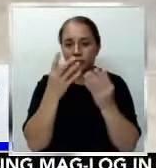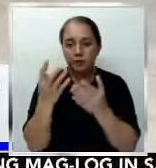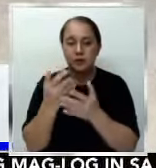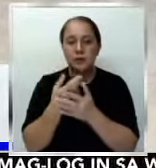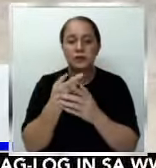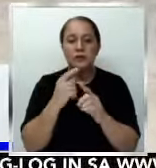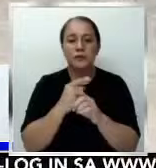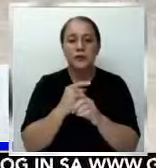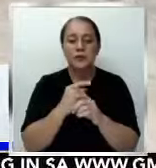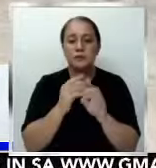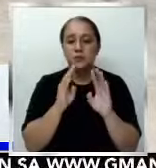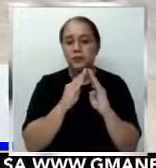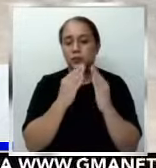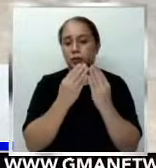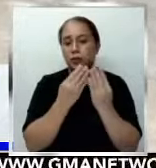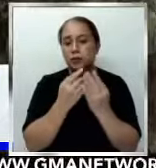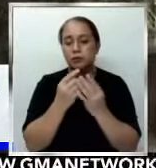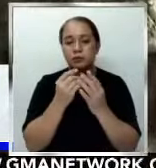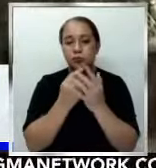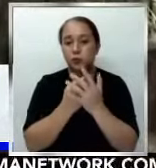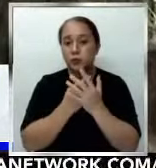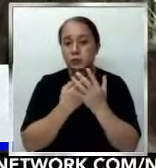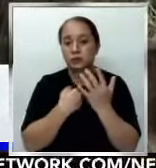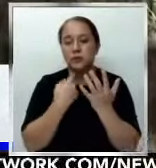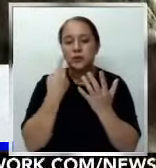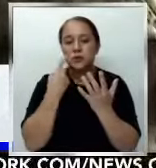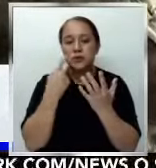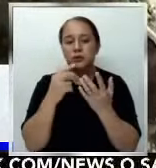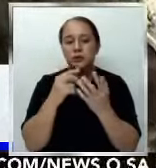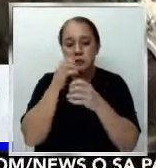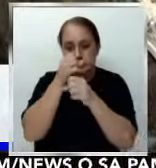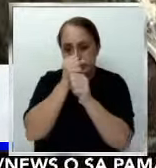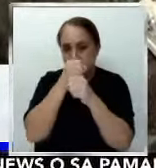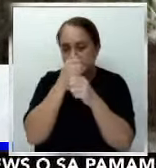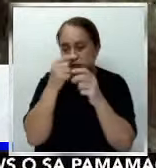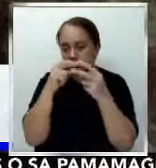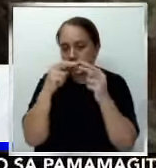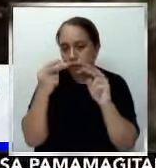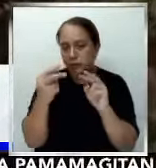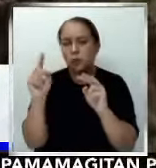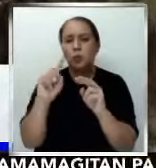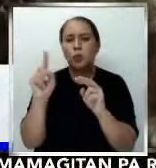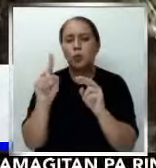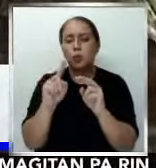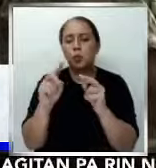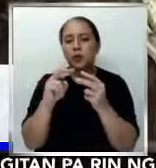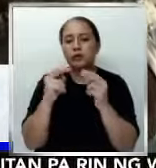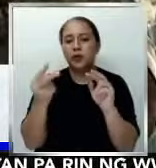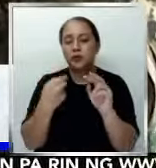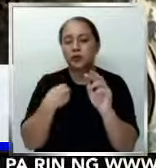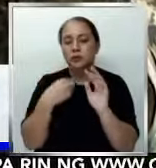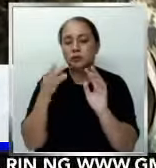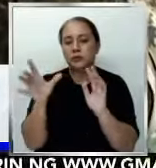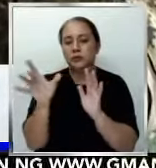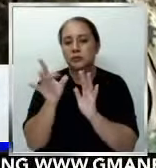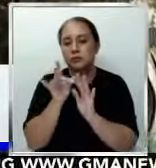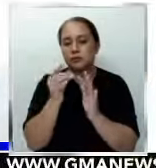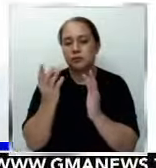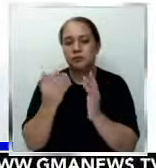Quarantine, hinihintay pa ang resulta ng genome sequencing upang mabatid kung anong variant ng COVID-19 ang tumama kay